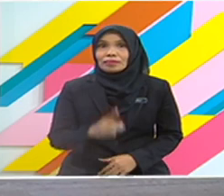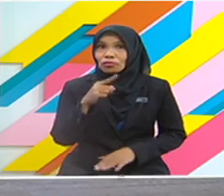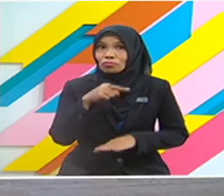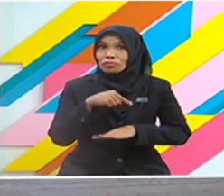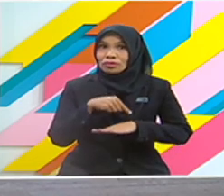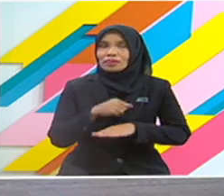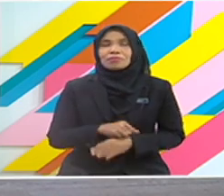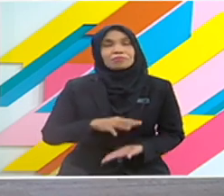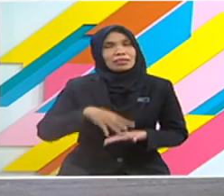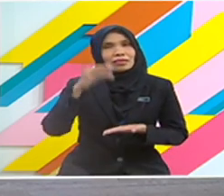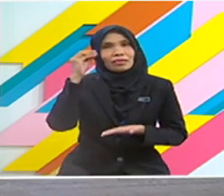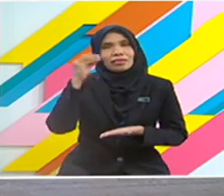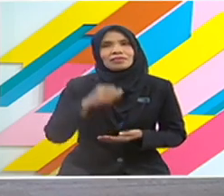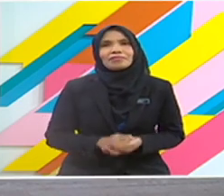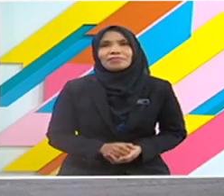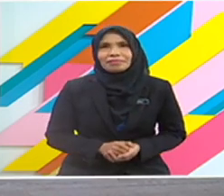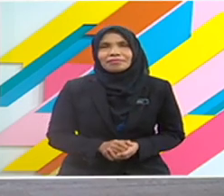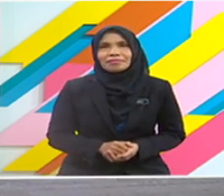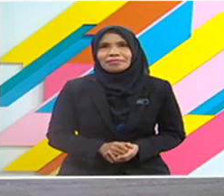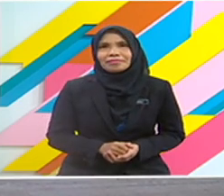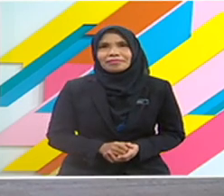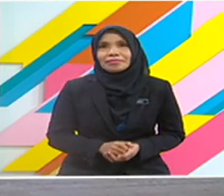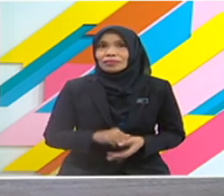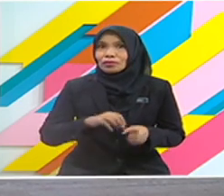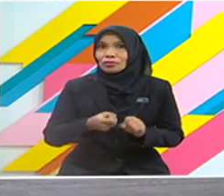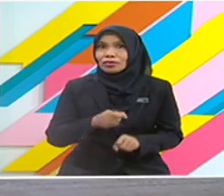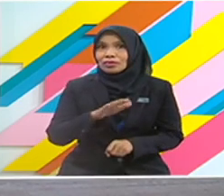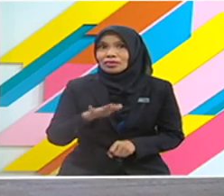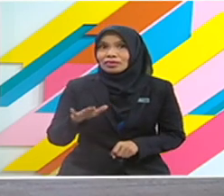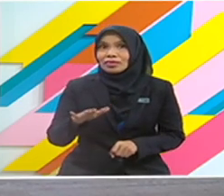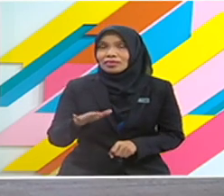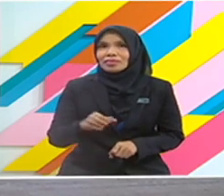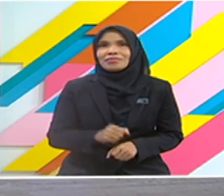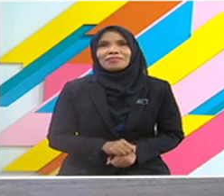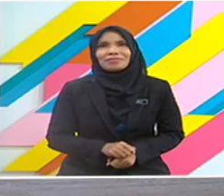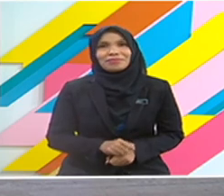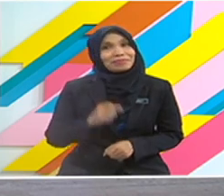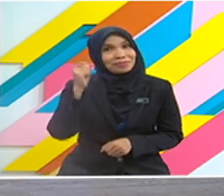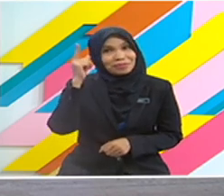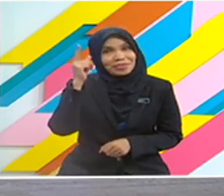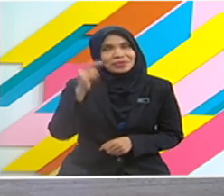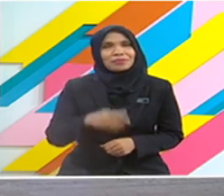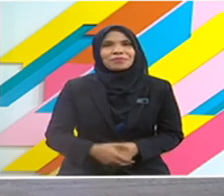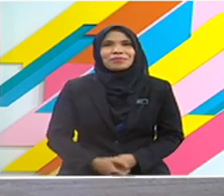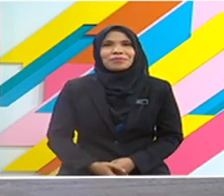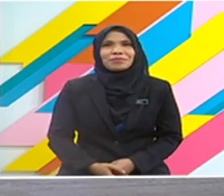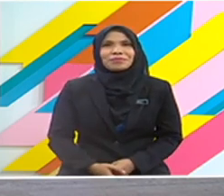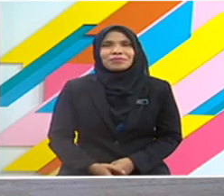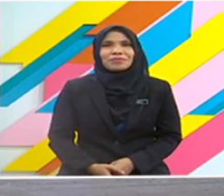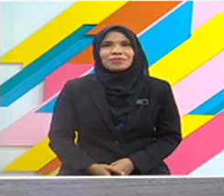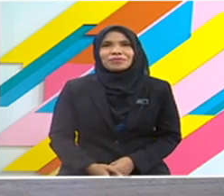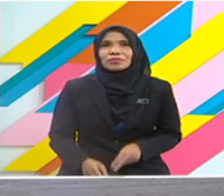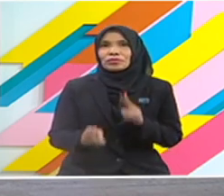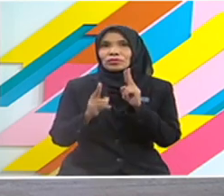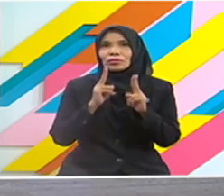kita untuk mengenal organ dari manusia dan juga fungsi-fungsinya. Dan cikgu, kita nak ucapkan berbanyak-banyak terima